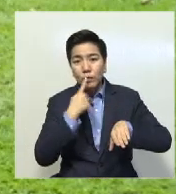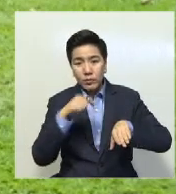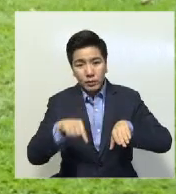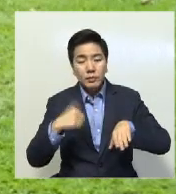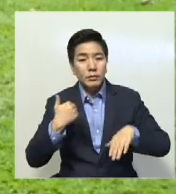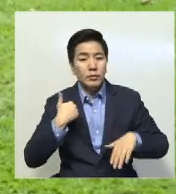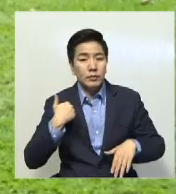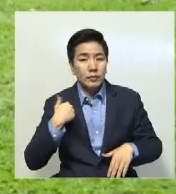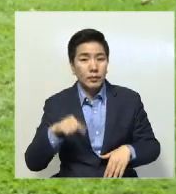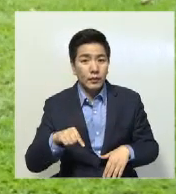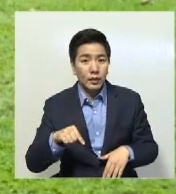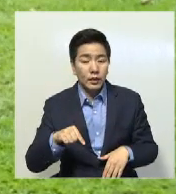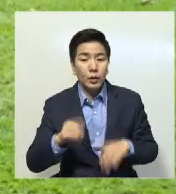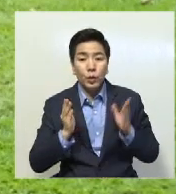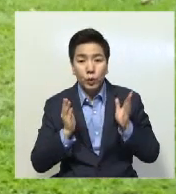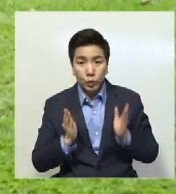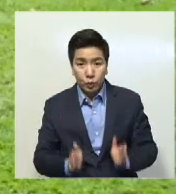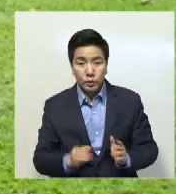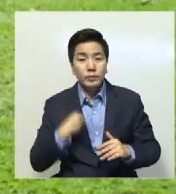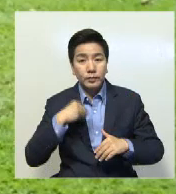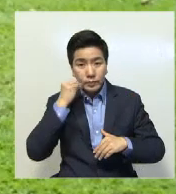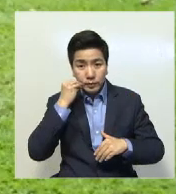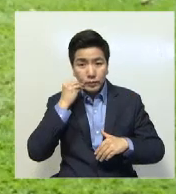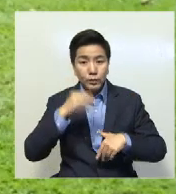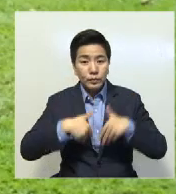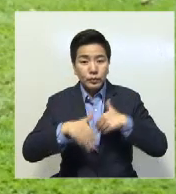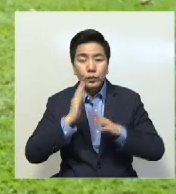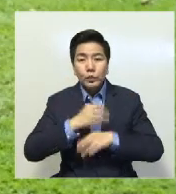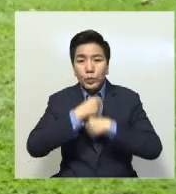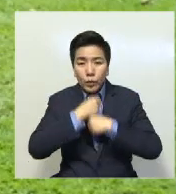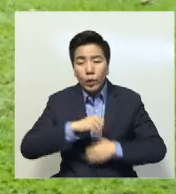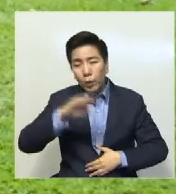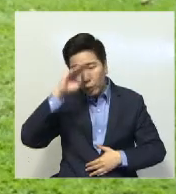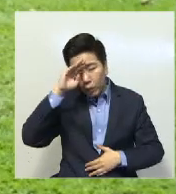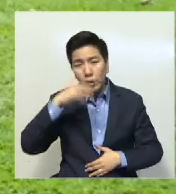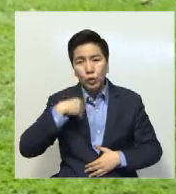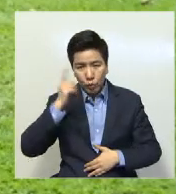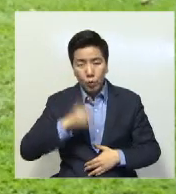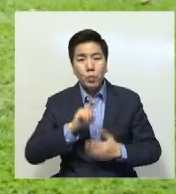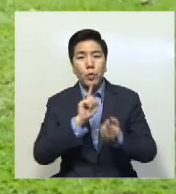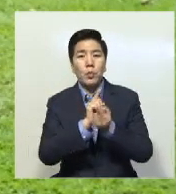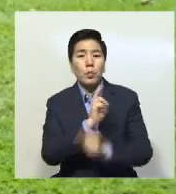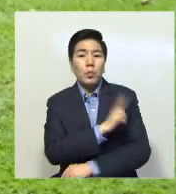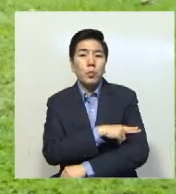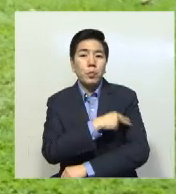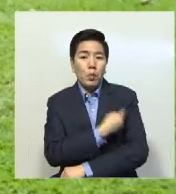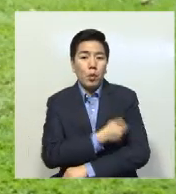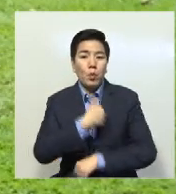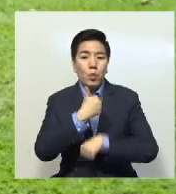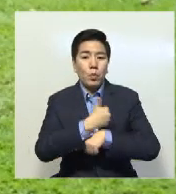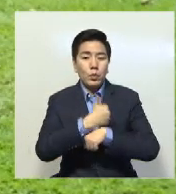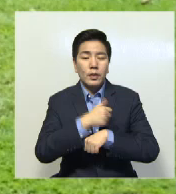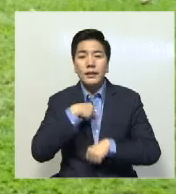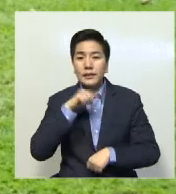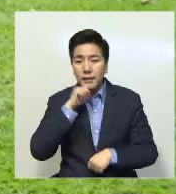ามีราษฎรนะครับชาวบ้านผู้หญิงสูงอายุเนี่ยไม่สบายจำเป็นต้องพบแพทย์วันนี้หัวหน้าอุทยาน